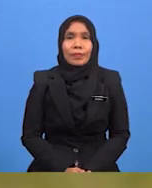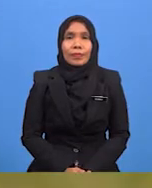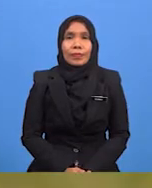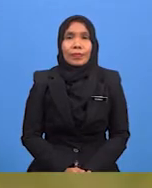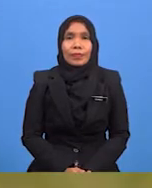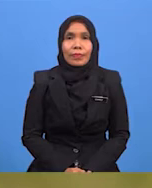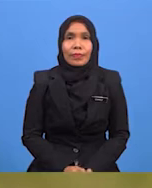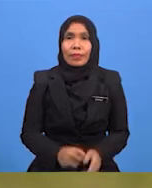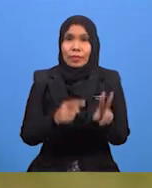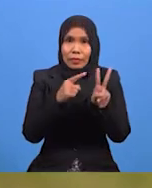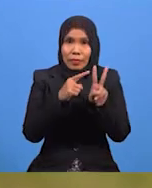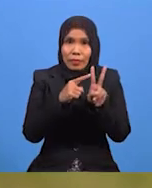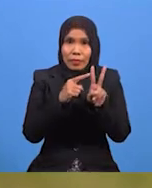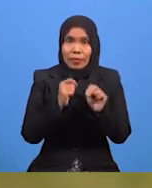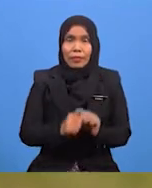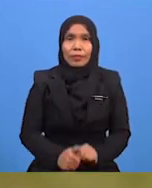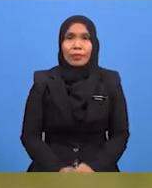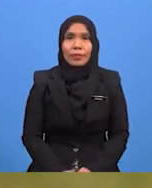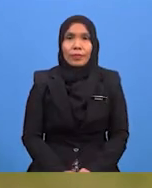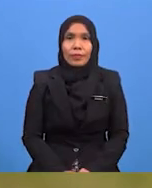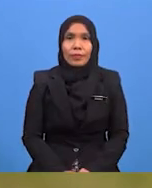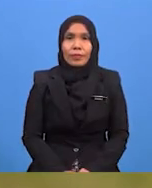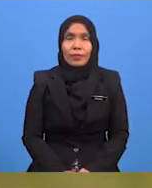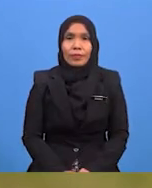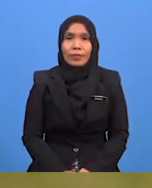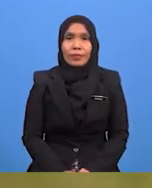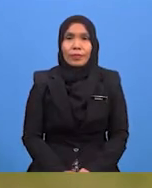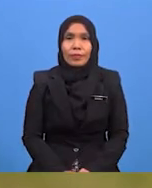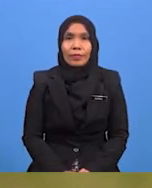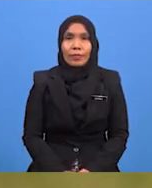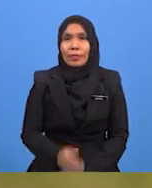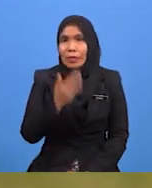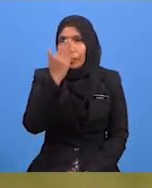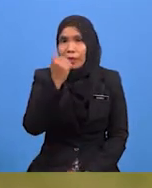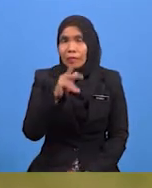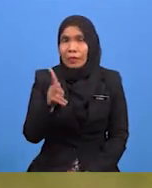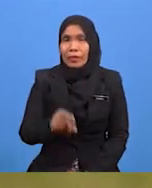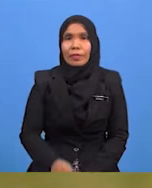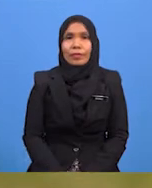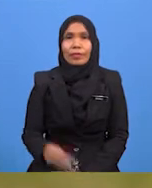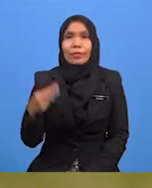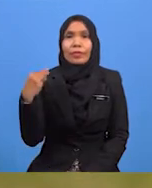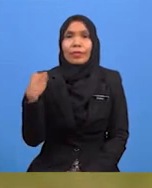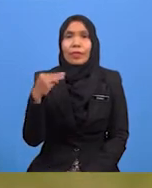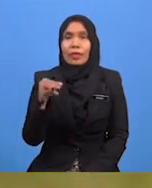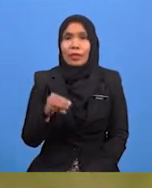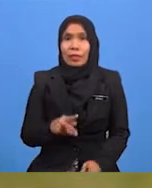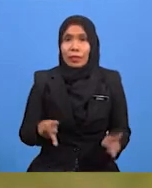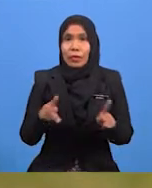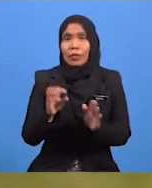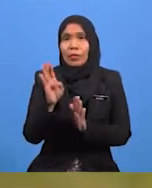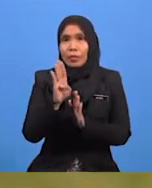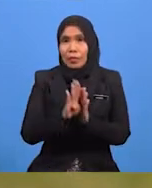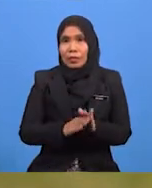kita lihat pula soalan kedua, iaitu pada pendapat anda, mengapakah mereka perlu